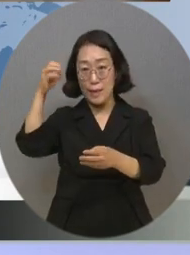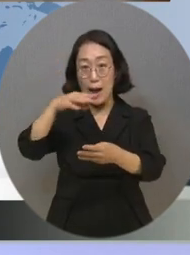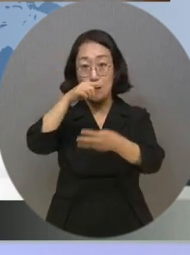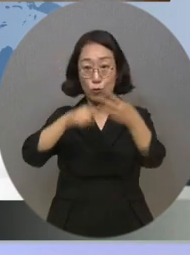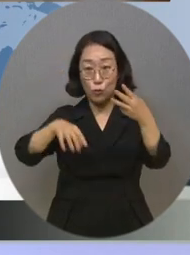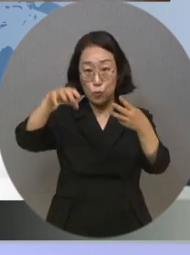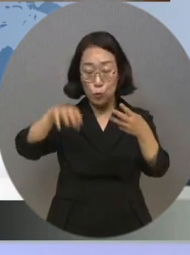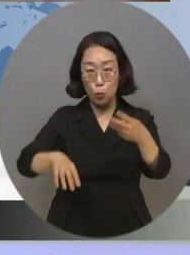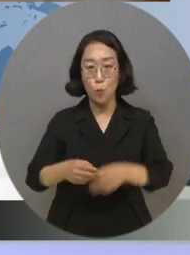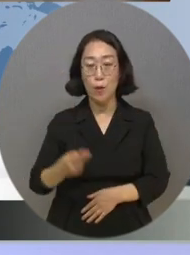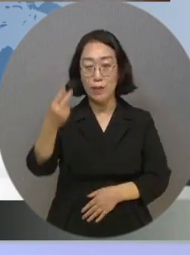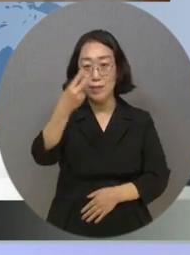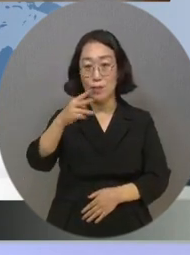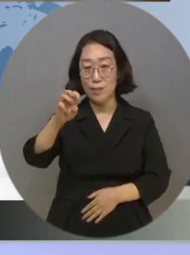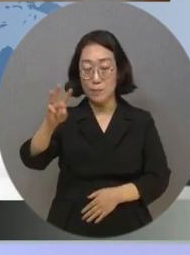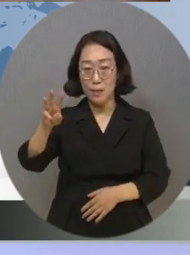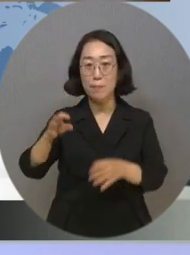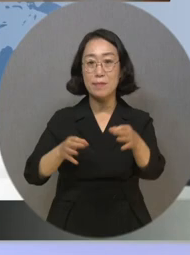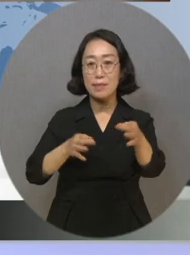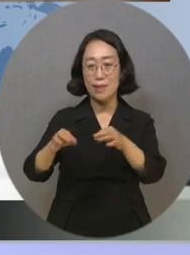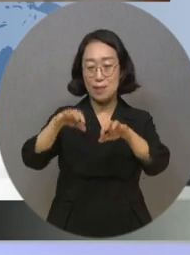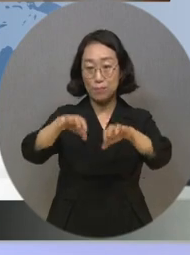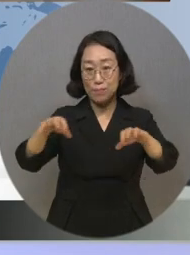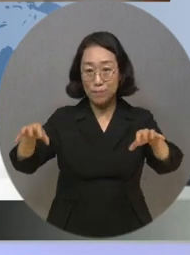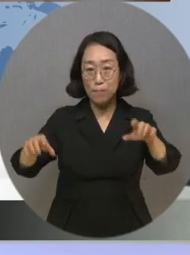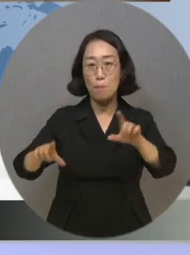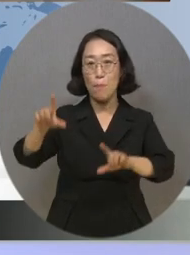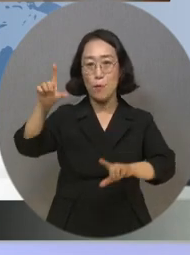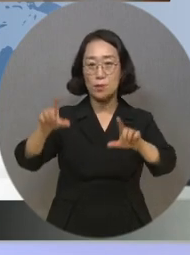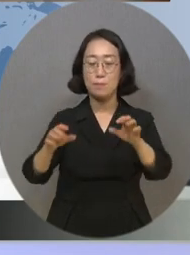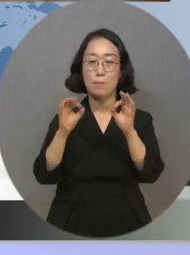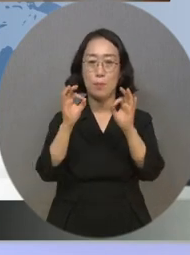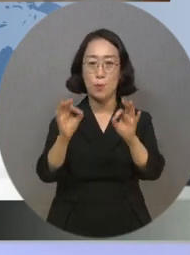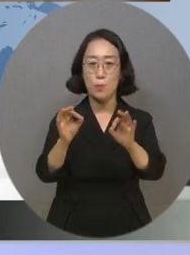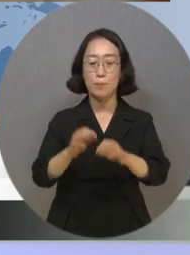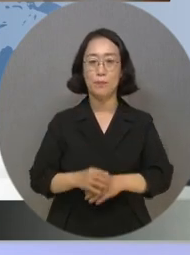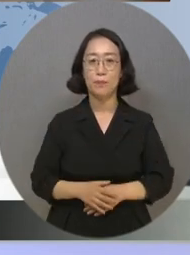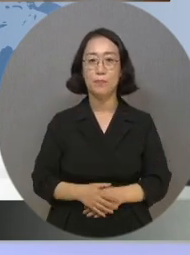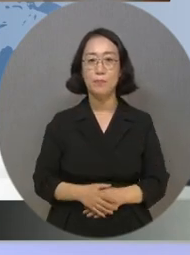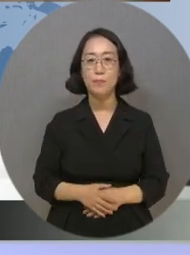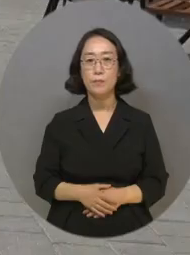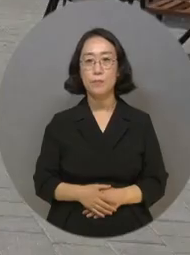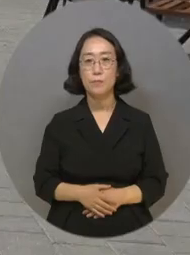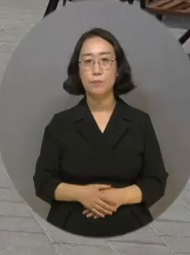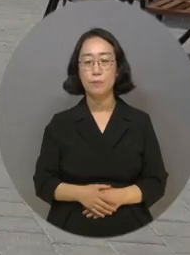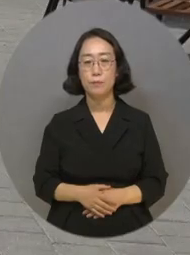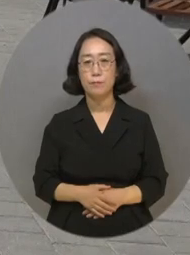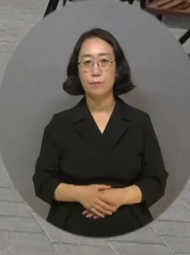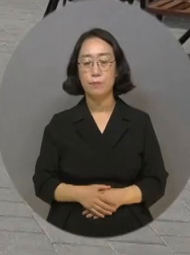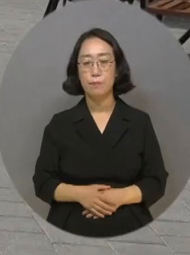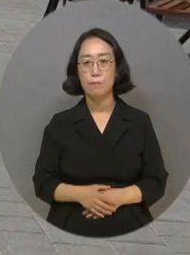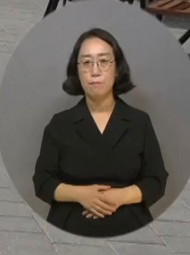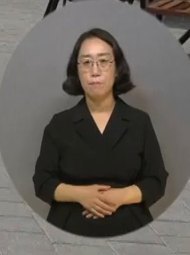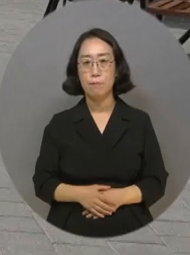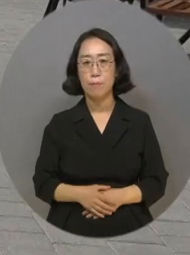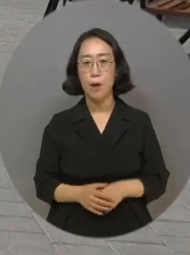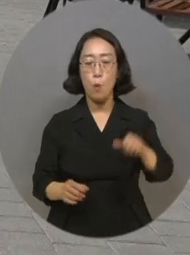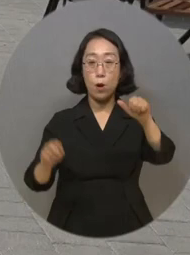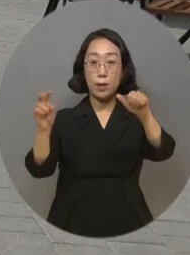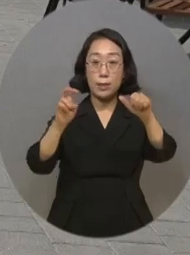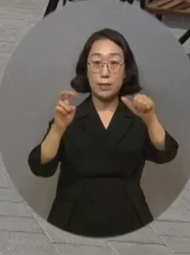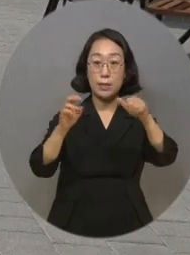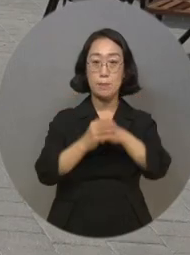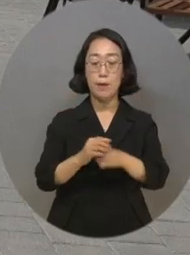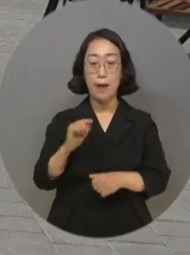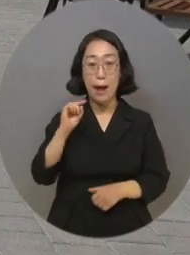비상하라 2023 플리마켓 행사가 펼쳐졌는데요. 정운성 기자입니다. 지난 20일 양주시 남면